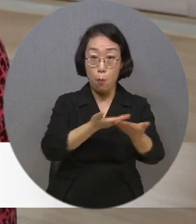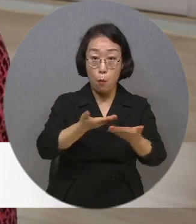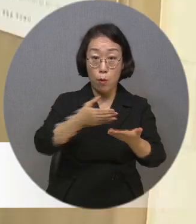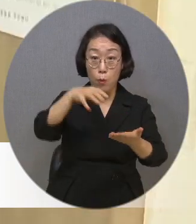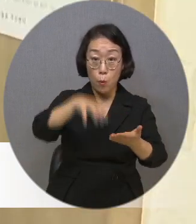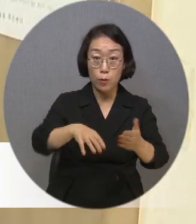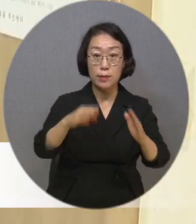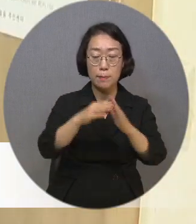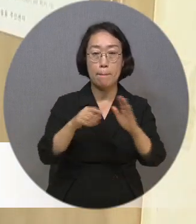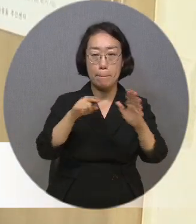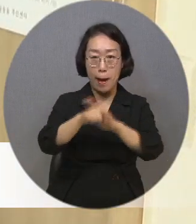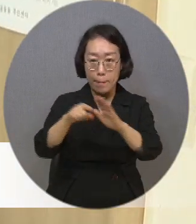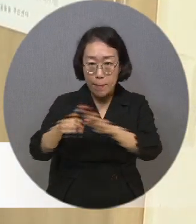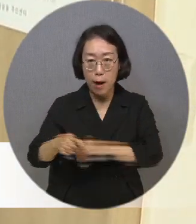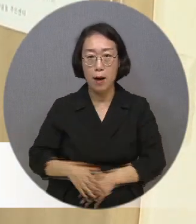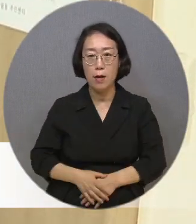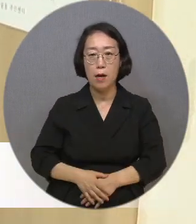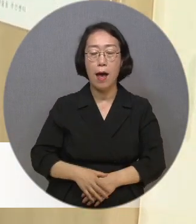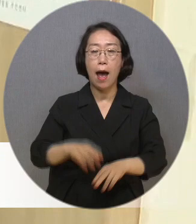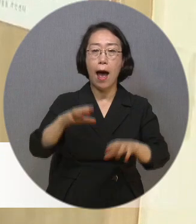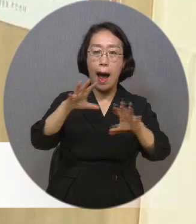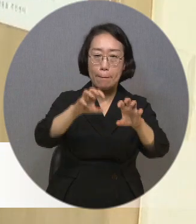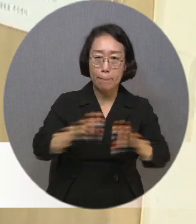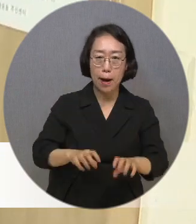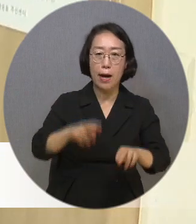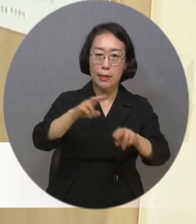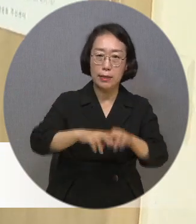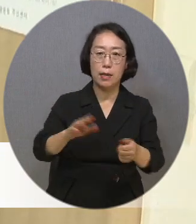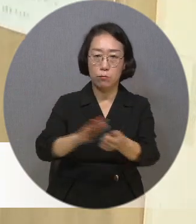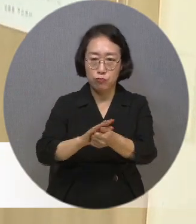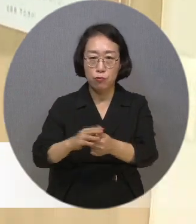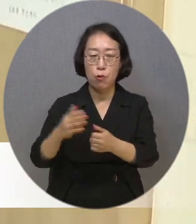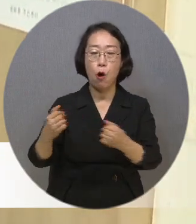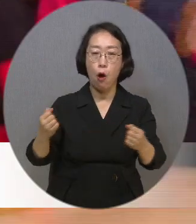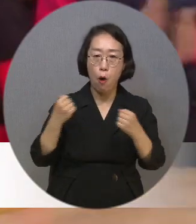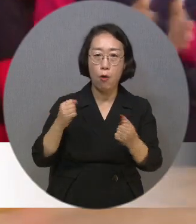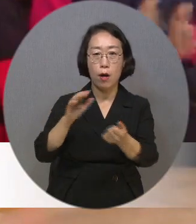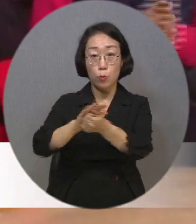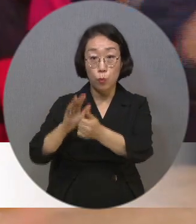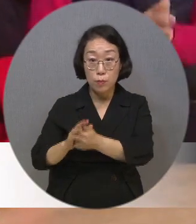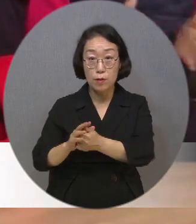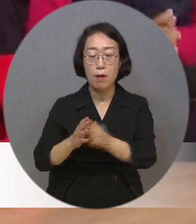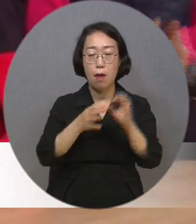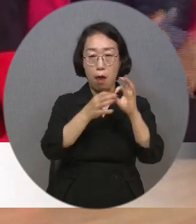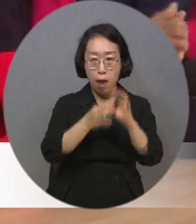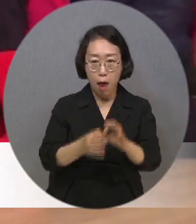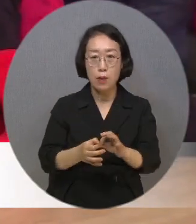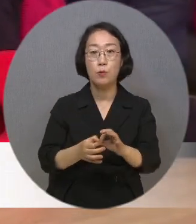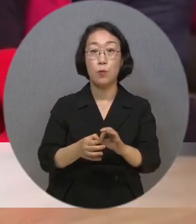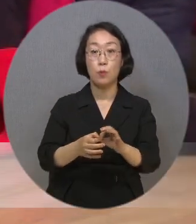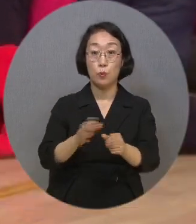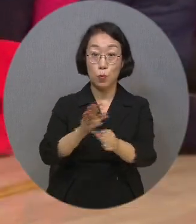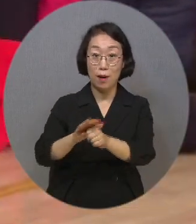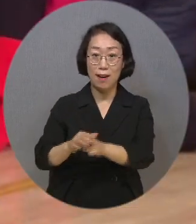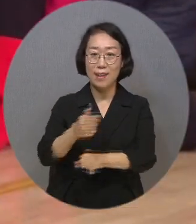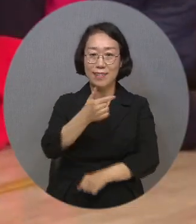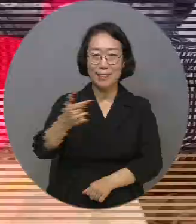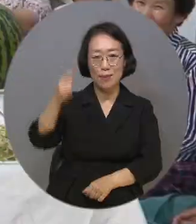프로그램과 안마의자 지원 등으로 어르신들의 건강과 활력을 챙기며 지역 어르신들의 큰 호응을 얻고